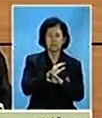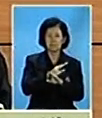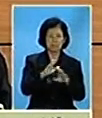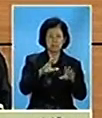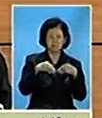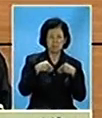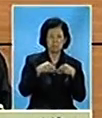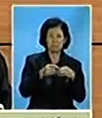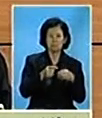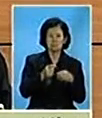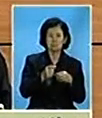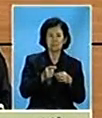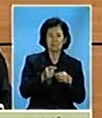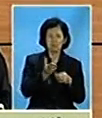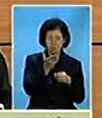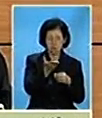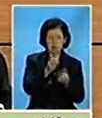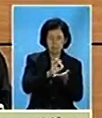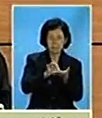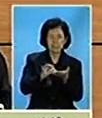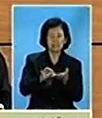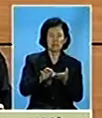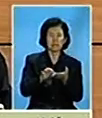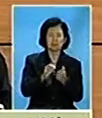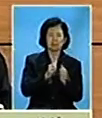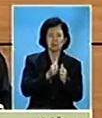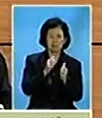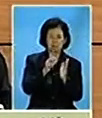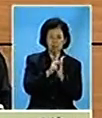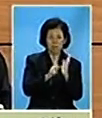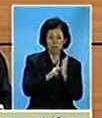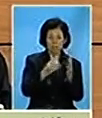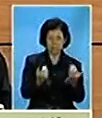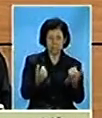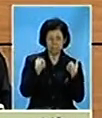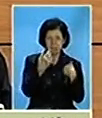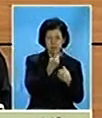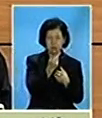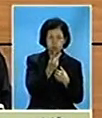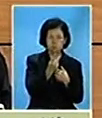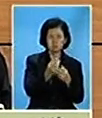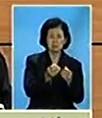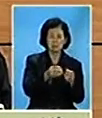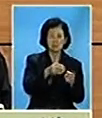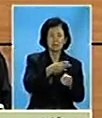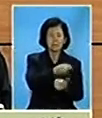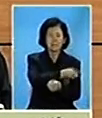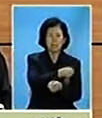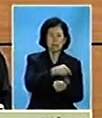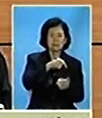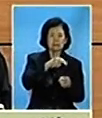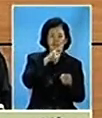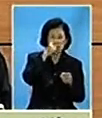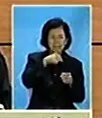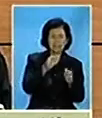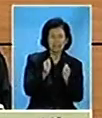ยเสียงข้างมากนะครับผมก็ขอบันทึกว่าโดยหลักการและกฎหมายฉบับนี้เนี่ยมีทั้ง2ส่วนคือแพทย์แผนไทยและแพทย์แผนไทยประยุกต์นะครับใน